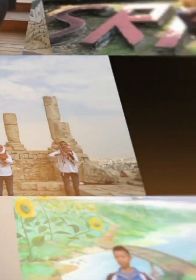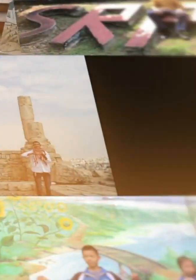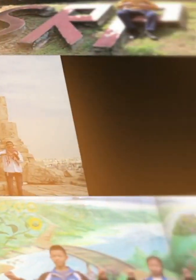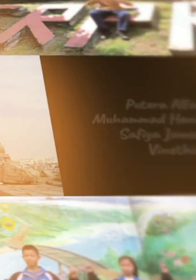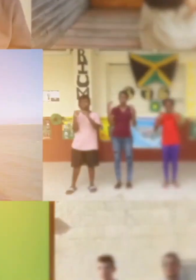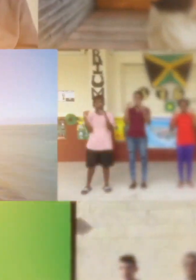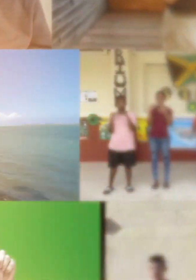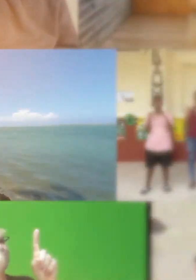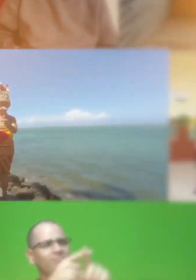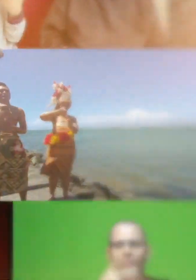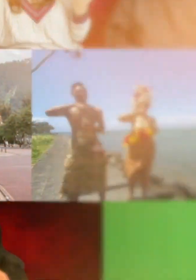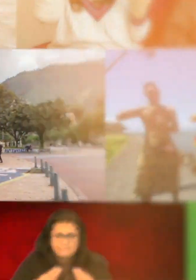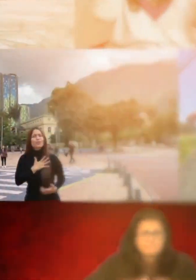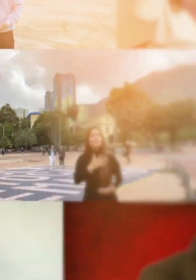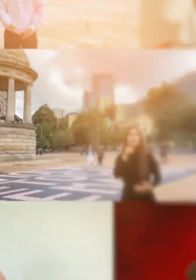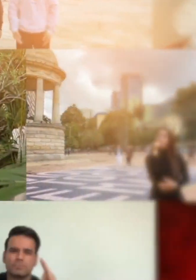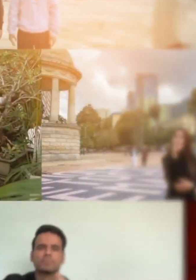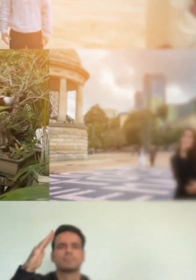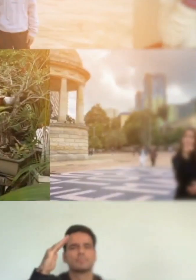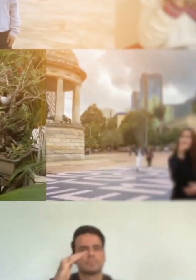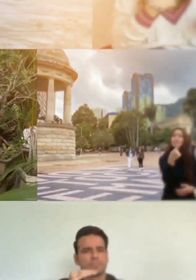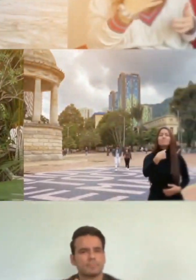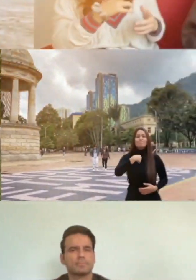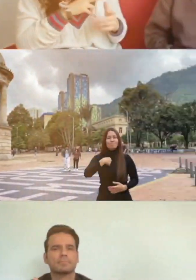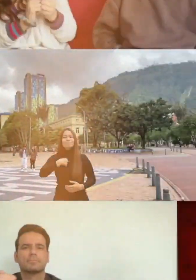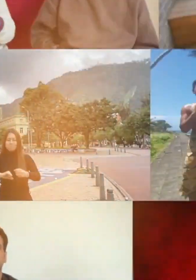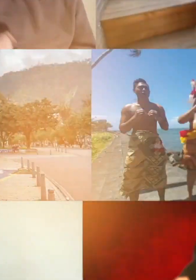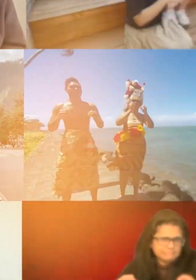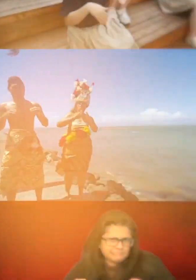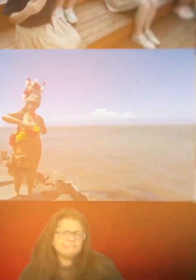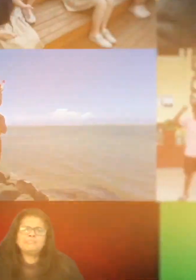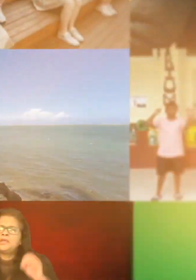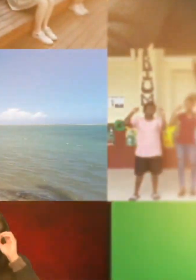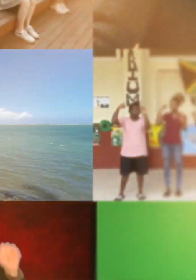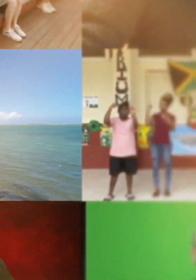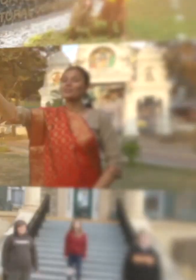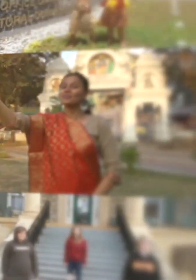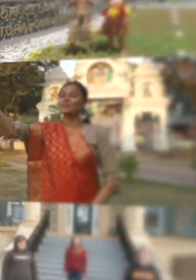independent living, and political participation,